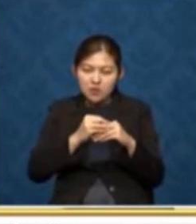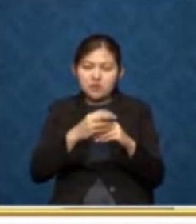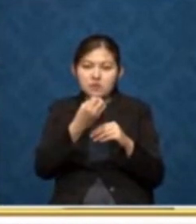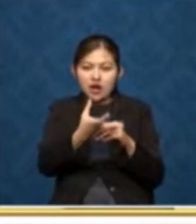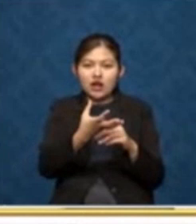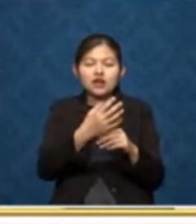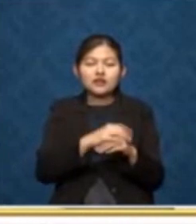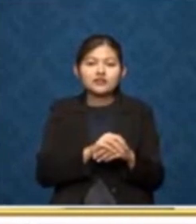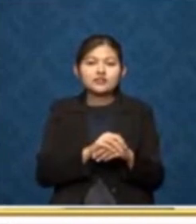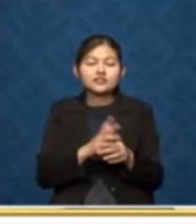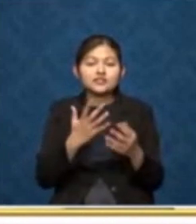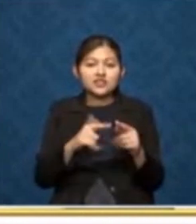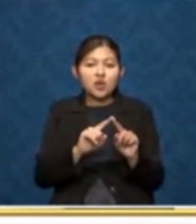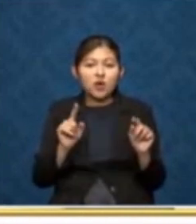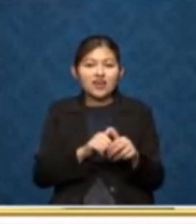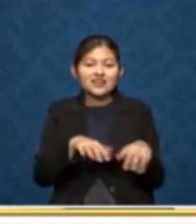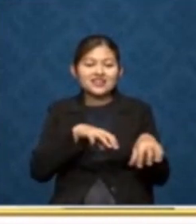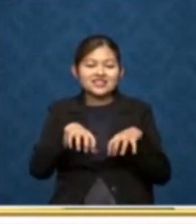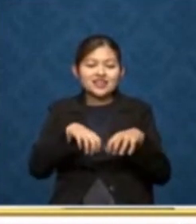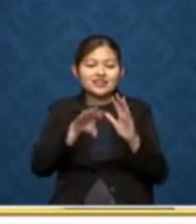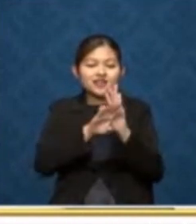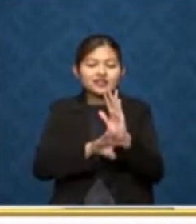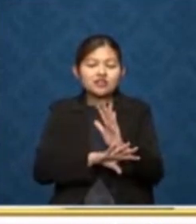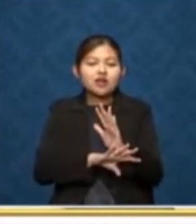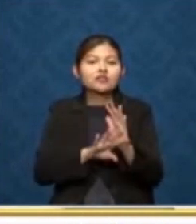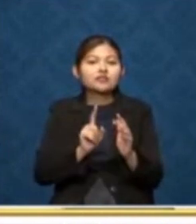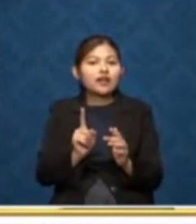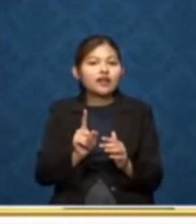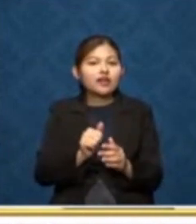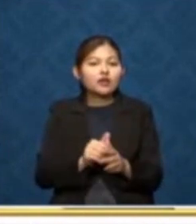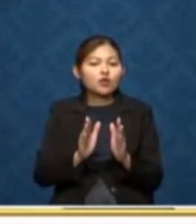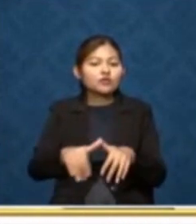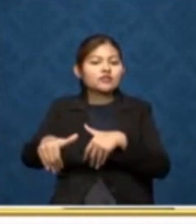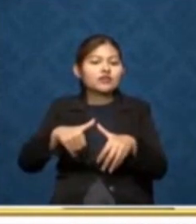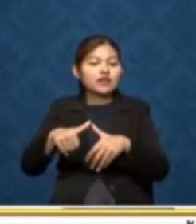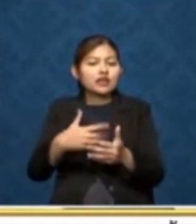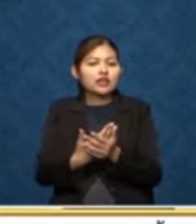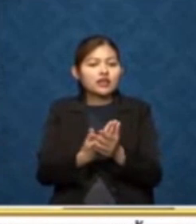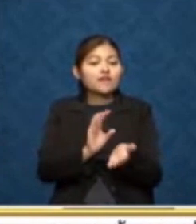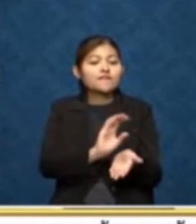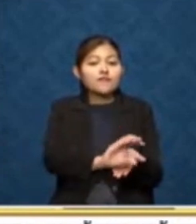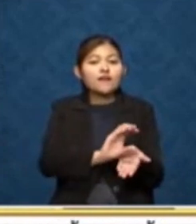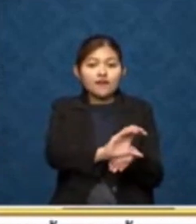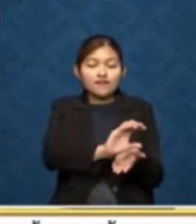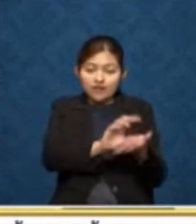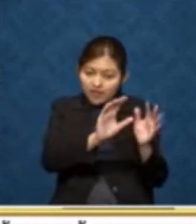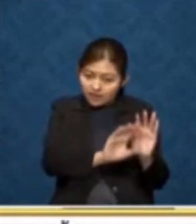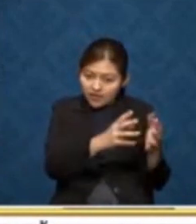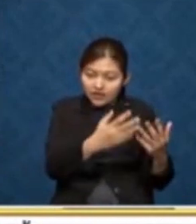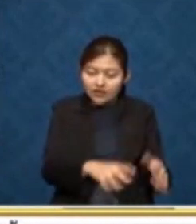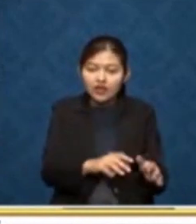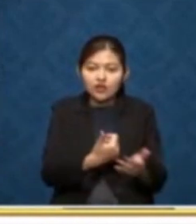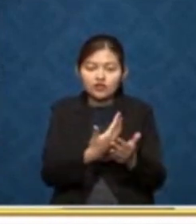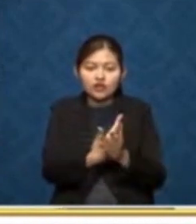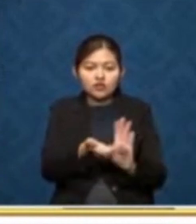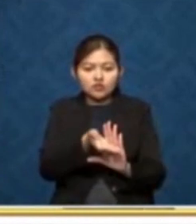การมีปัญหาครับชาวบ้านไม่สามารถเบิกเงินคืนได้ไปถอนเงินก็ไม่สามารถเบิกได้วิธีการ